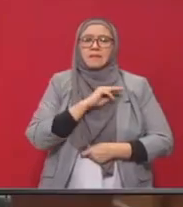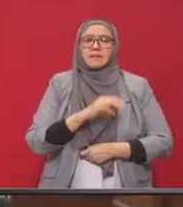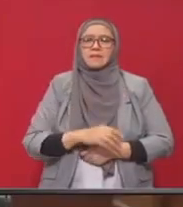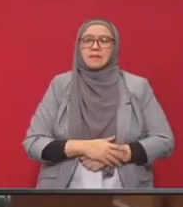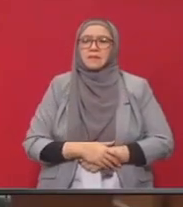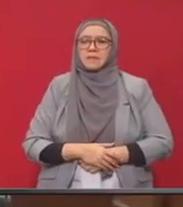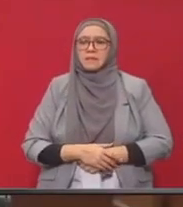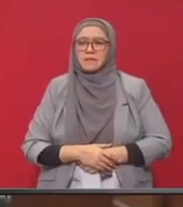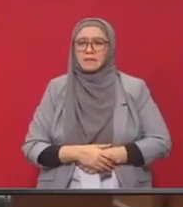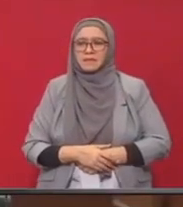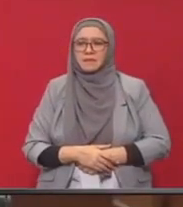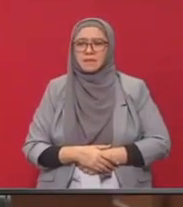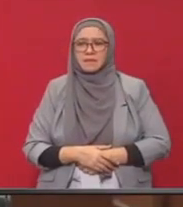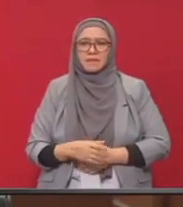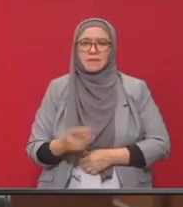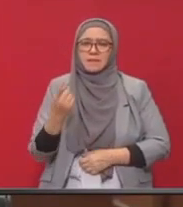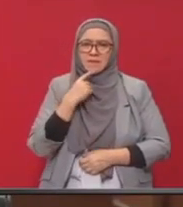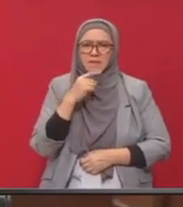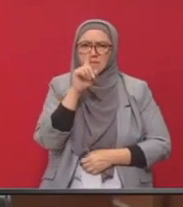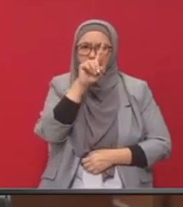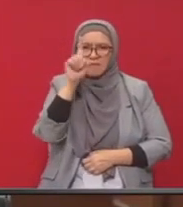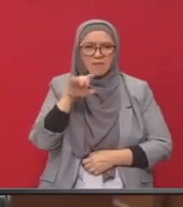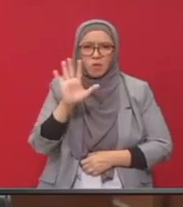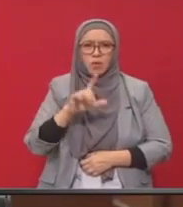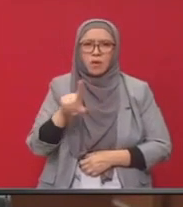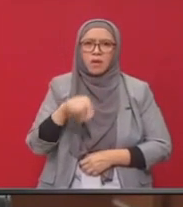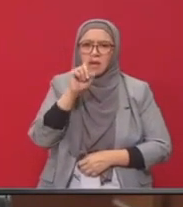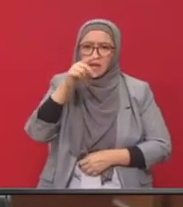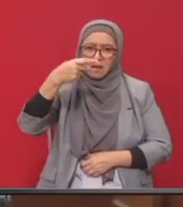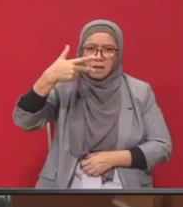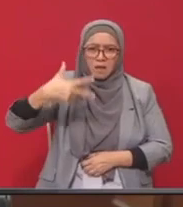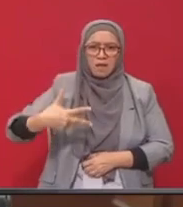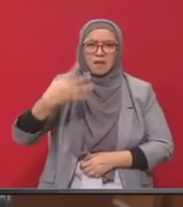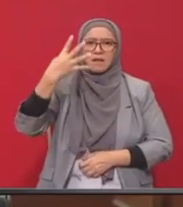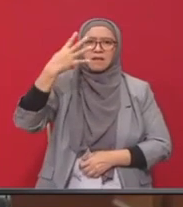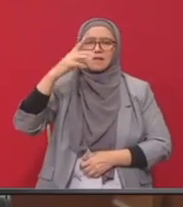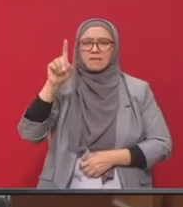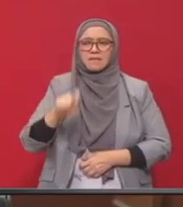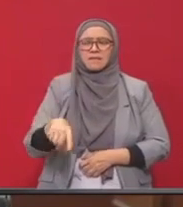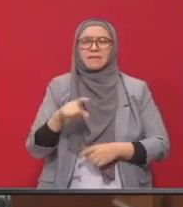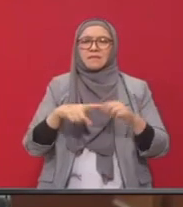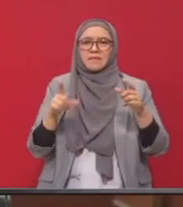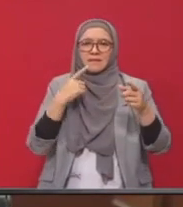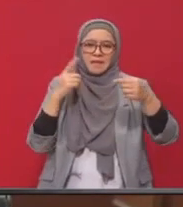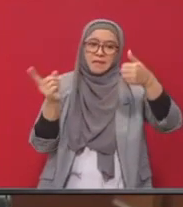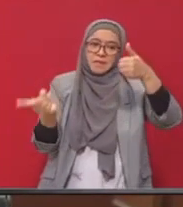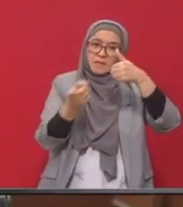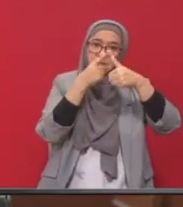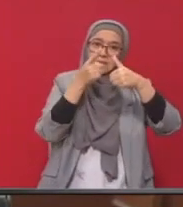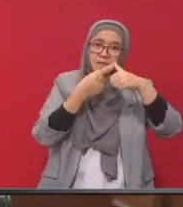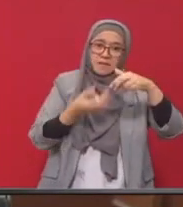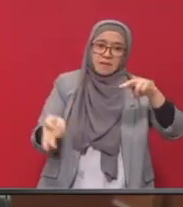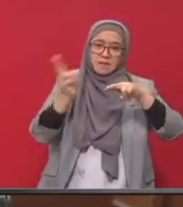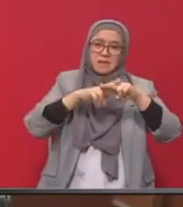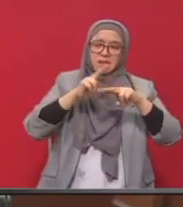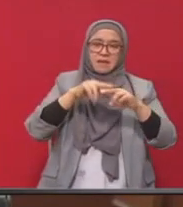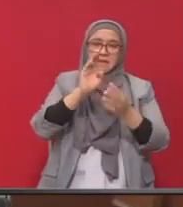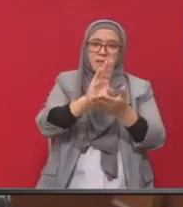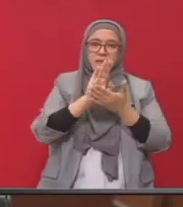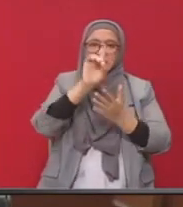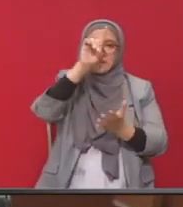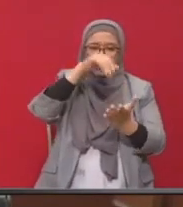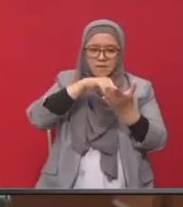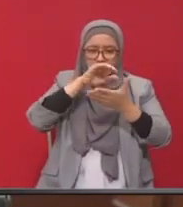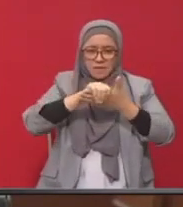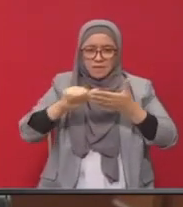bermaksud tidak satu Soalnya ada di tempat soalan Iya tamu berkaitan dengan kenaikan bantuan kepada Shifu ringgitnya harapin salah kita